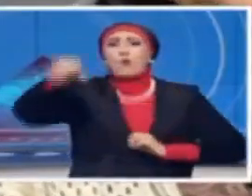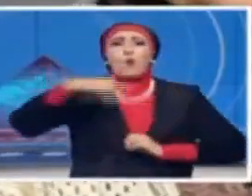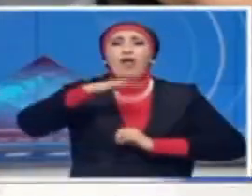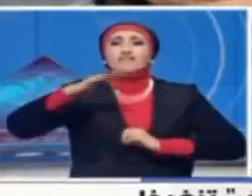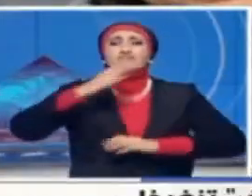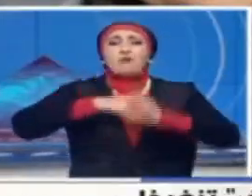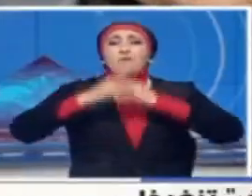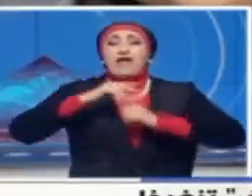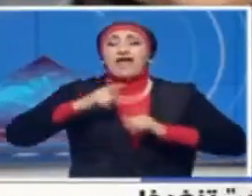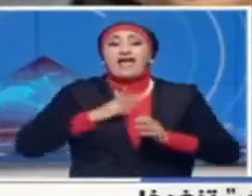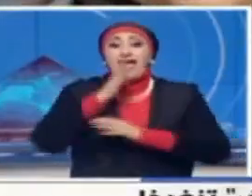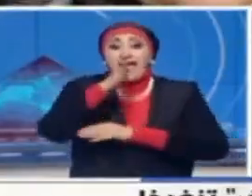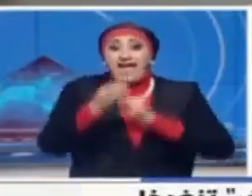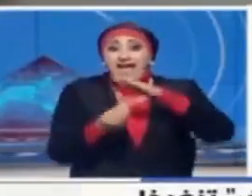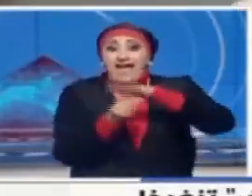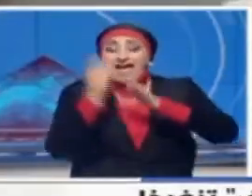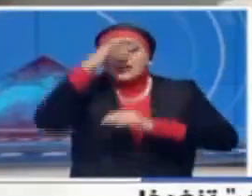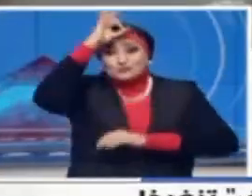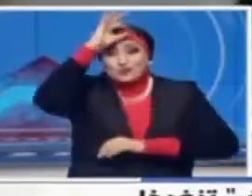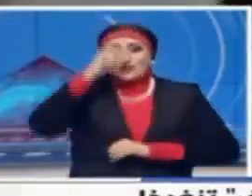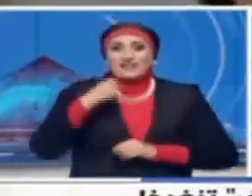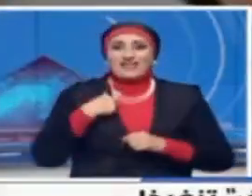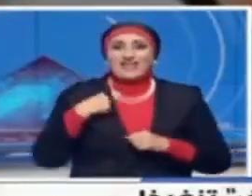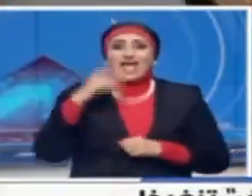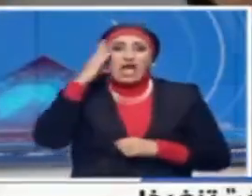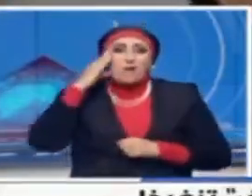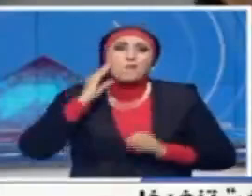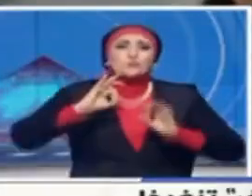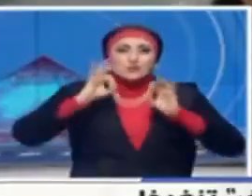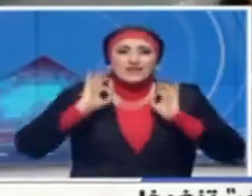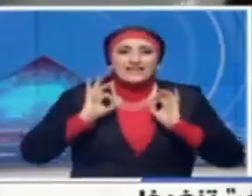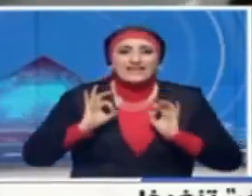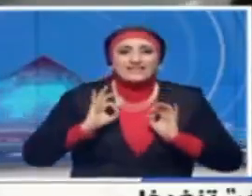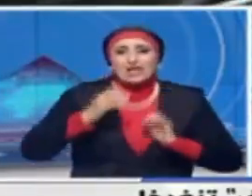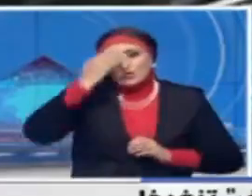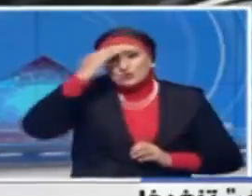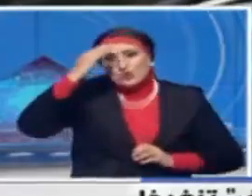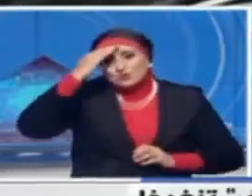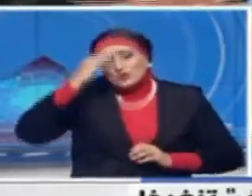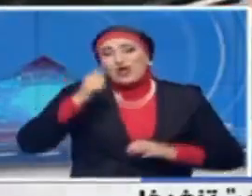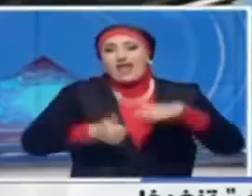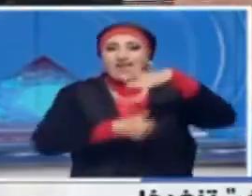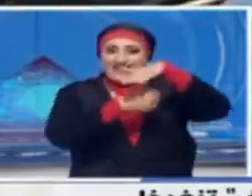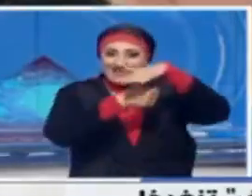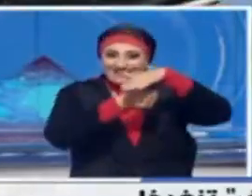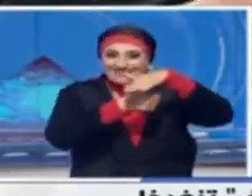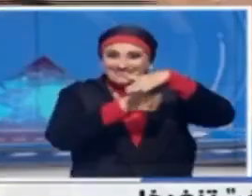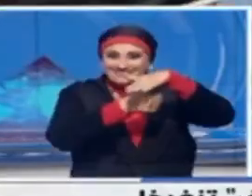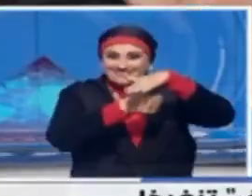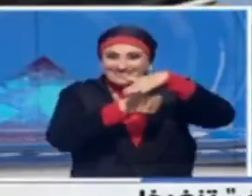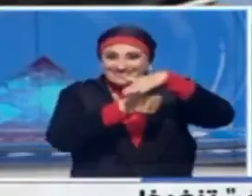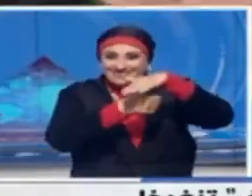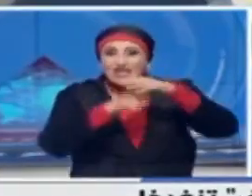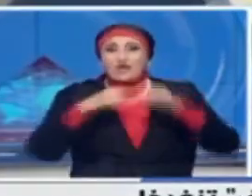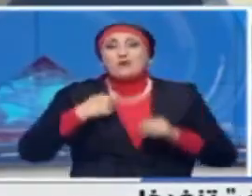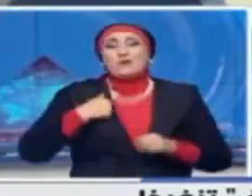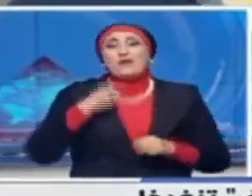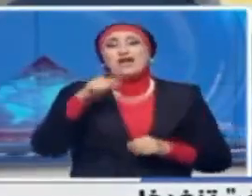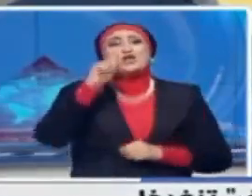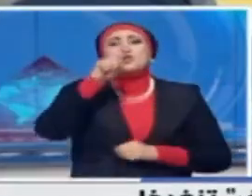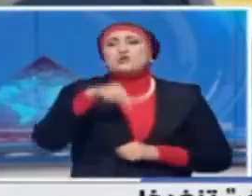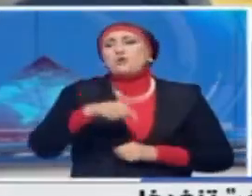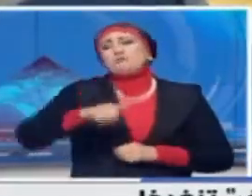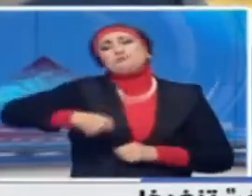جدا زيارة اكاديمية الشرطة. انا مبسوط جدا، شكرا يا ريس، نحبه جدا. كان يوم